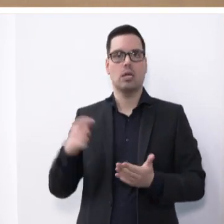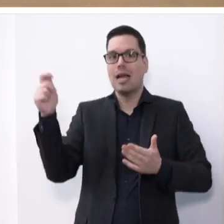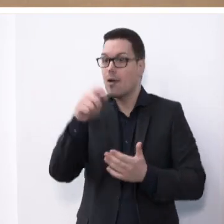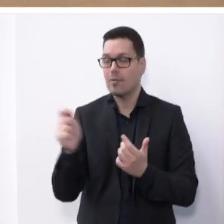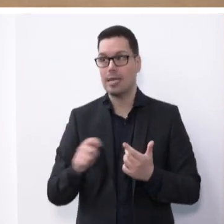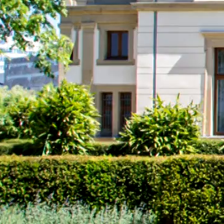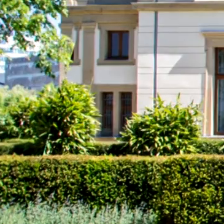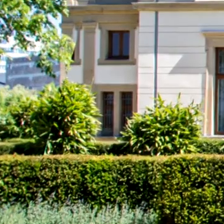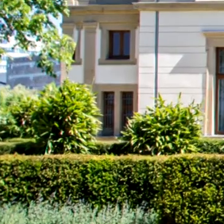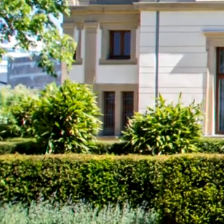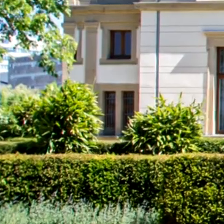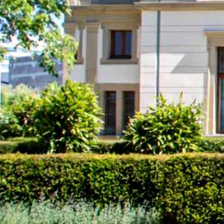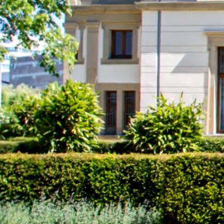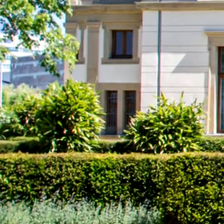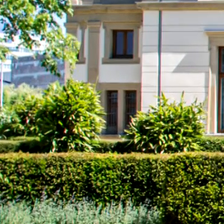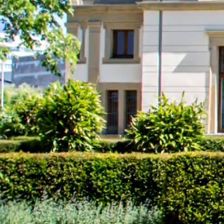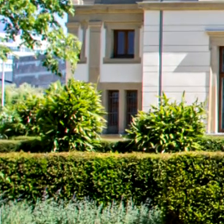verdient zu wissen vielen